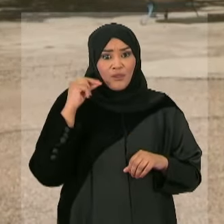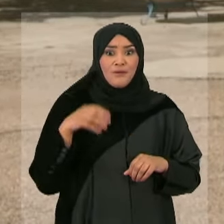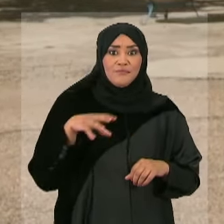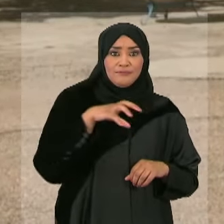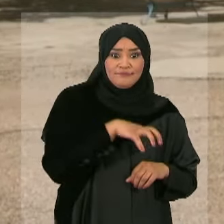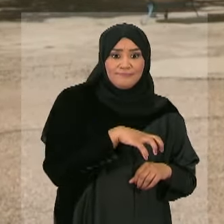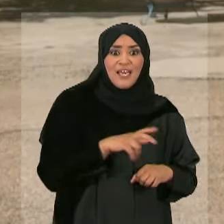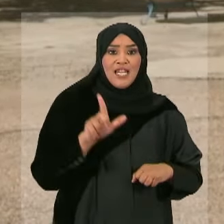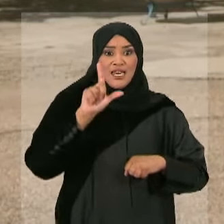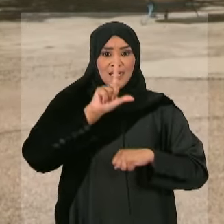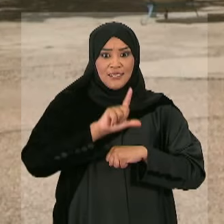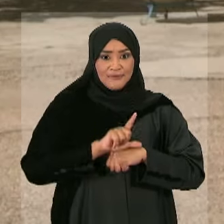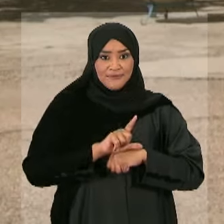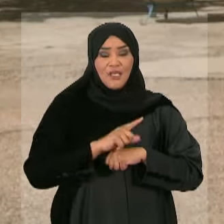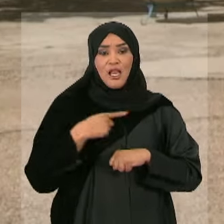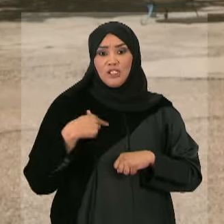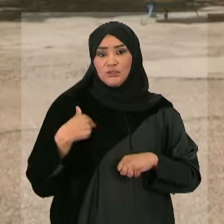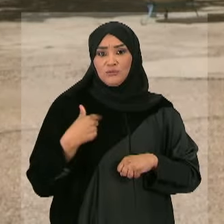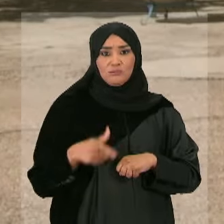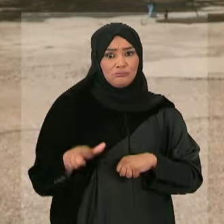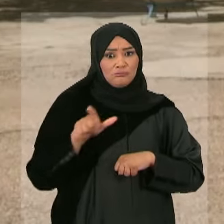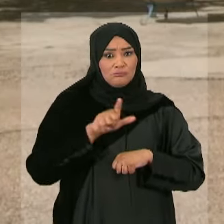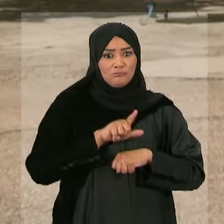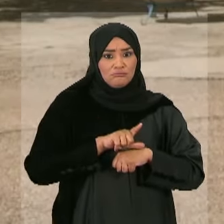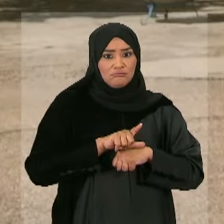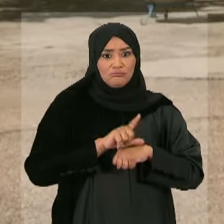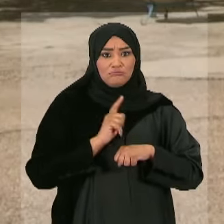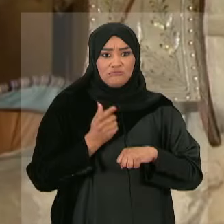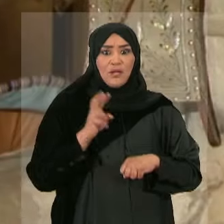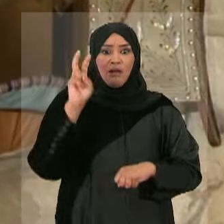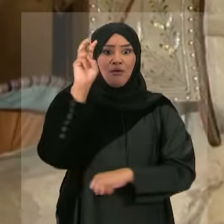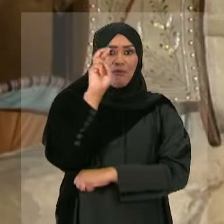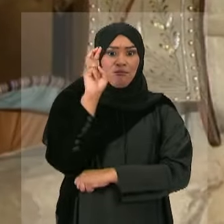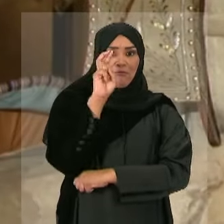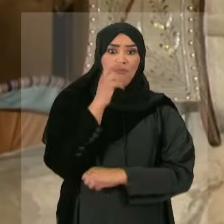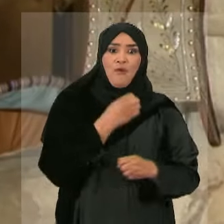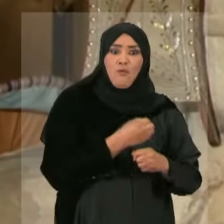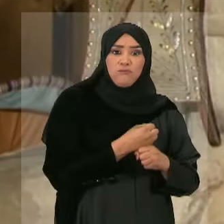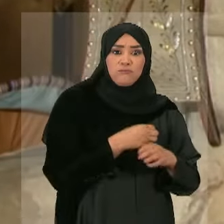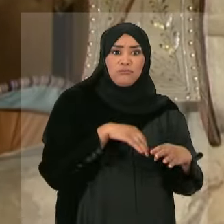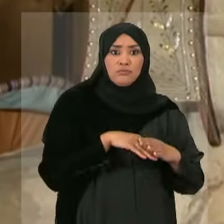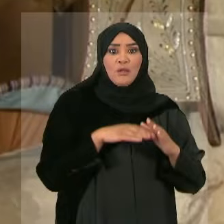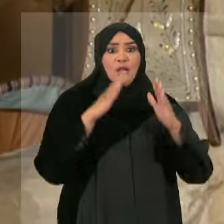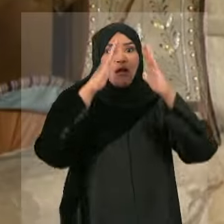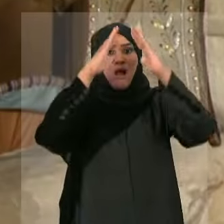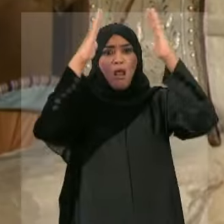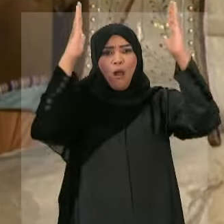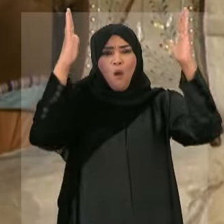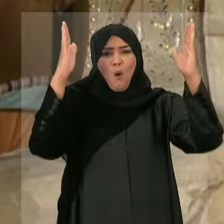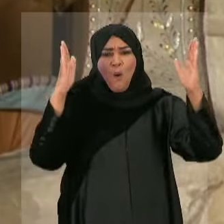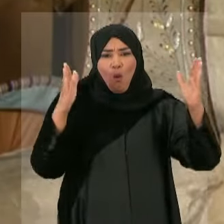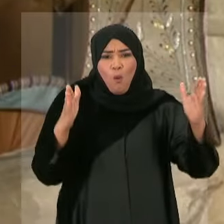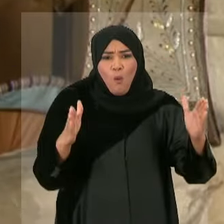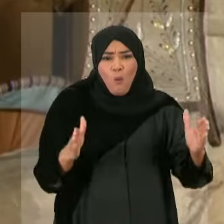اسمه ريس. الريس كان ساكن في كنيسة الإلاي. شو يعني إلاي؟ من الكلمة اليونانية كليو، كليو يعني